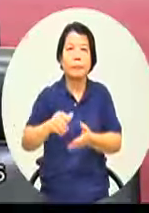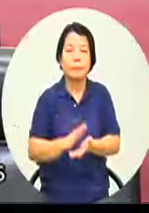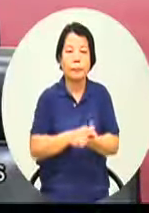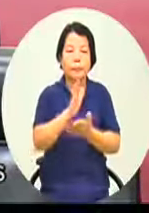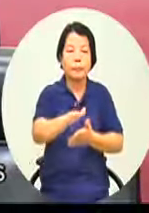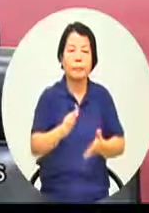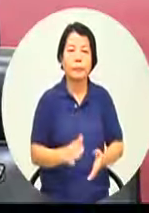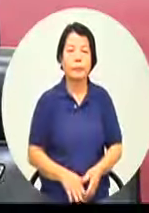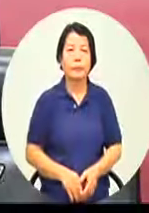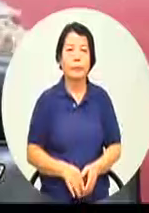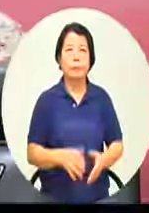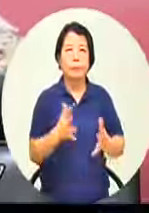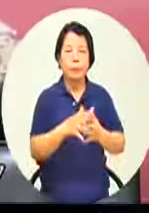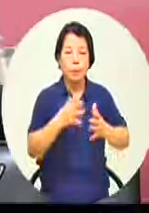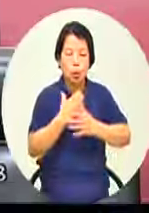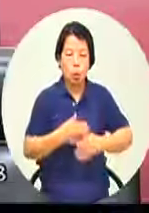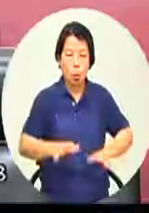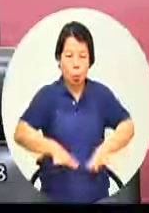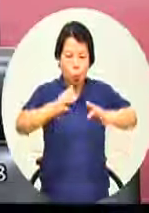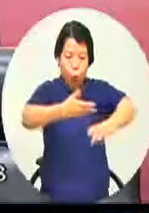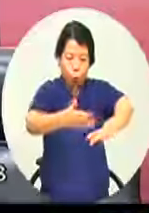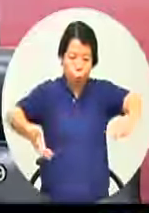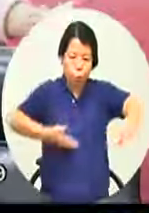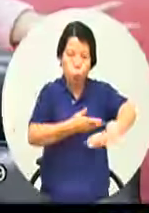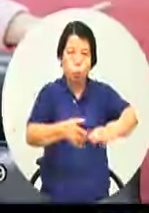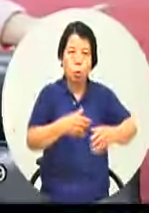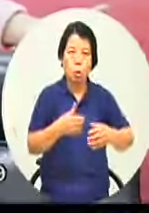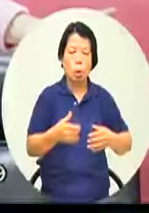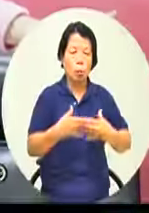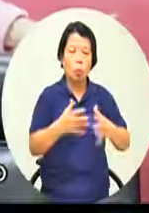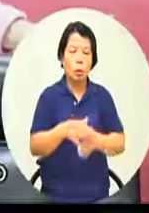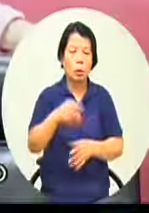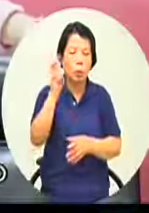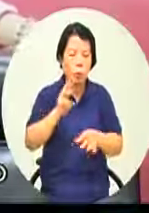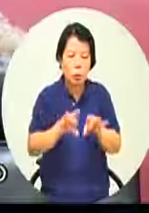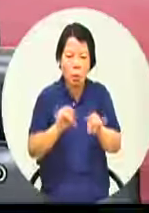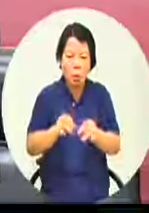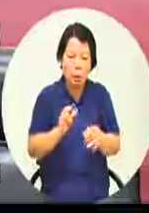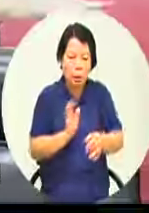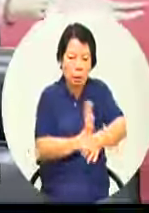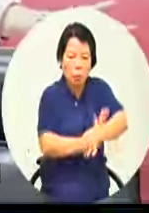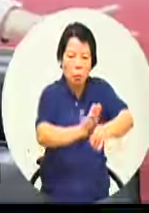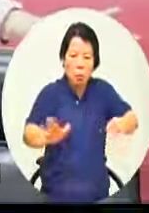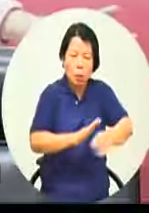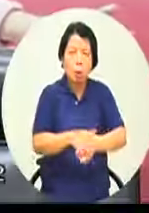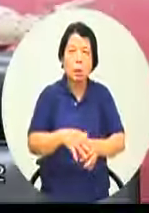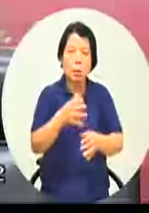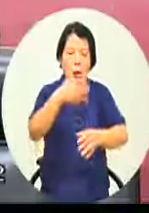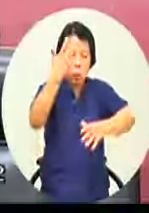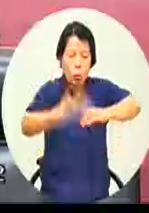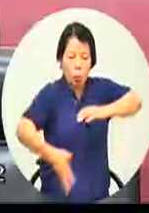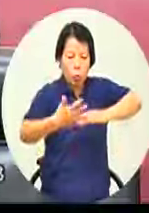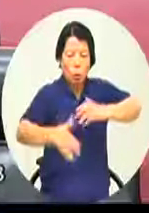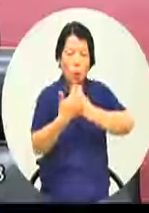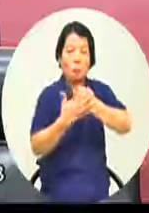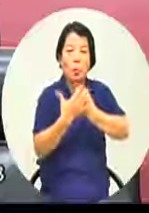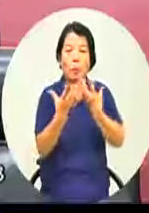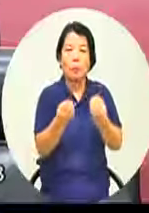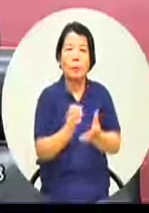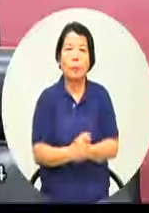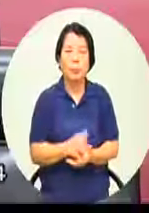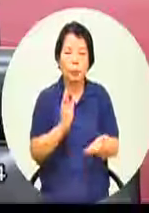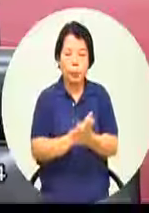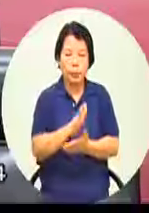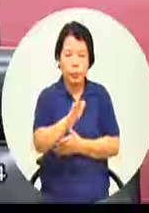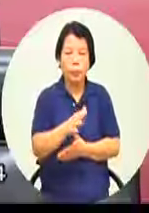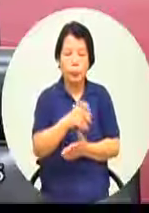未来的黄那个黄龙的池呢，你不要用现在这样的头主连，你水都流下去，你都没得保留。那么未来我就希